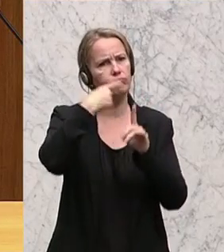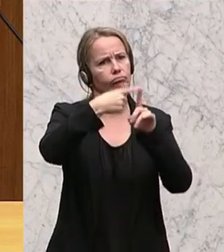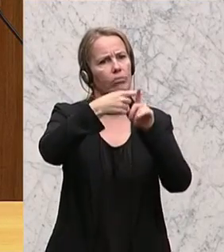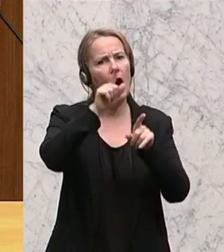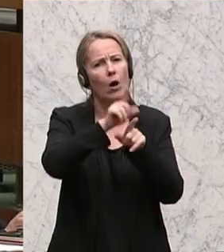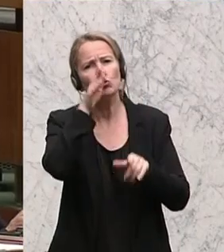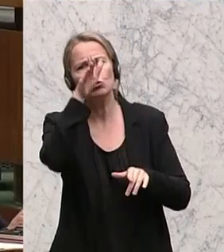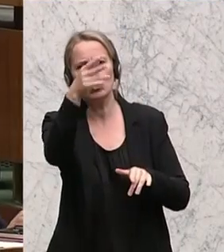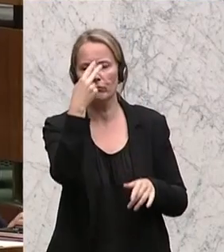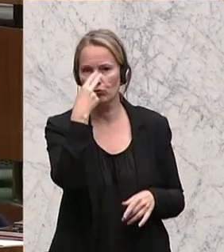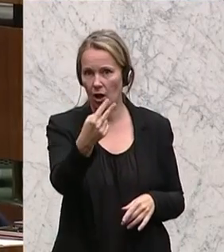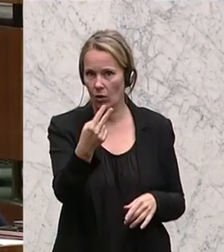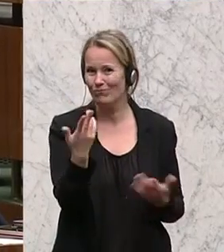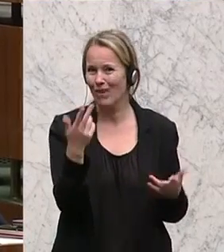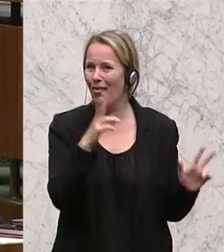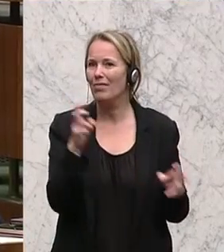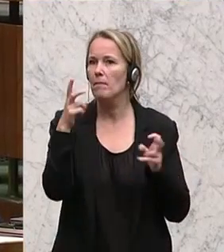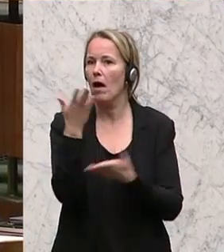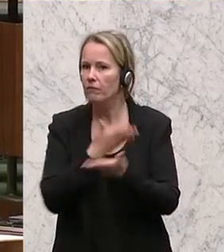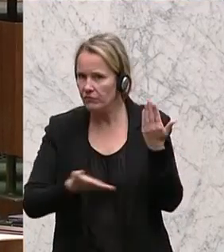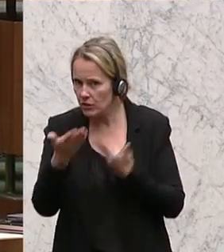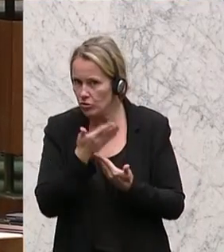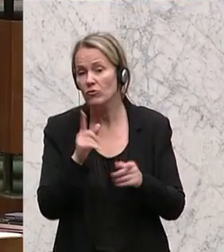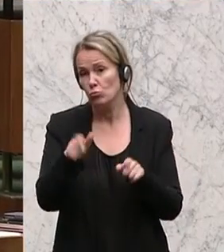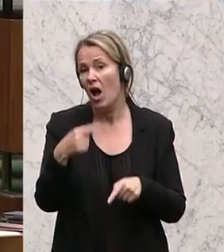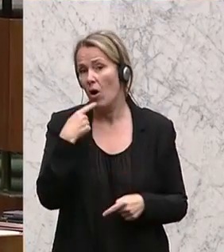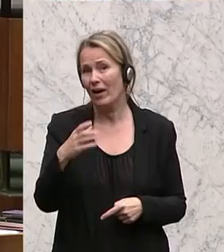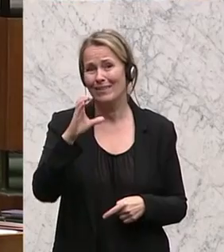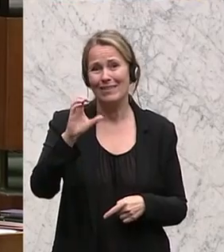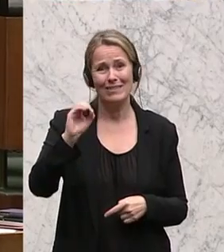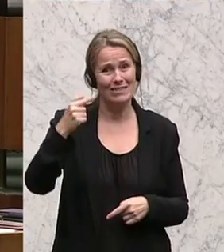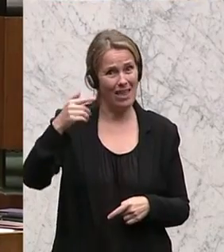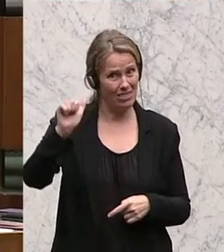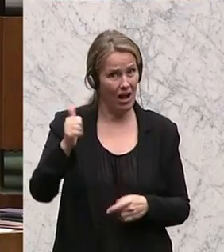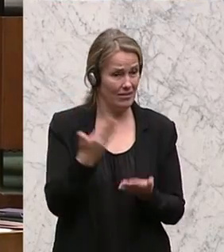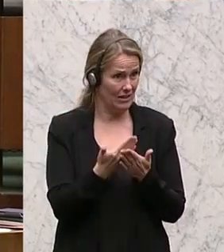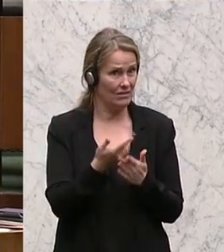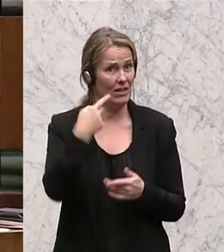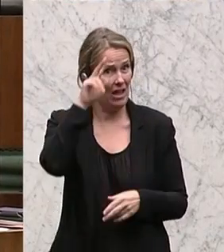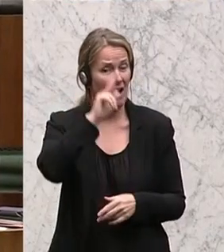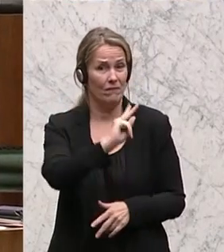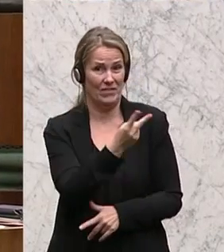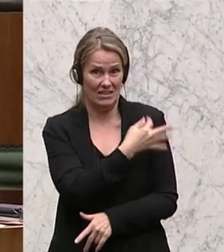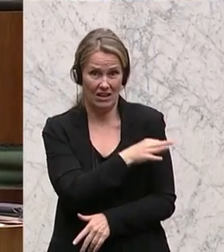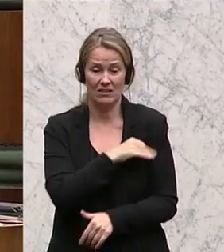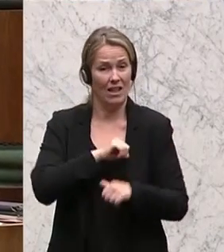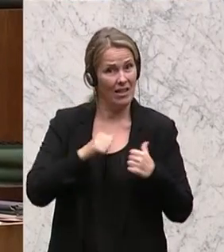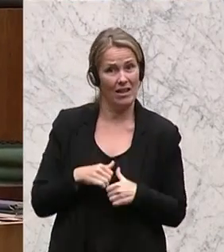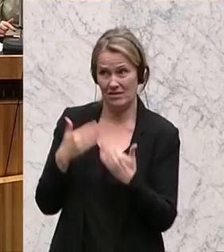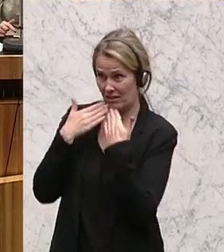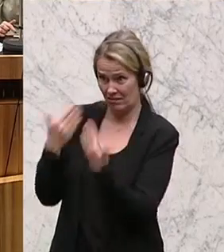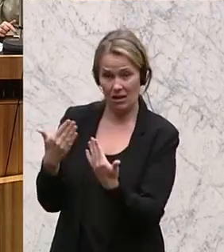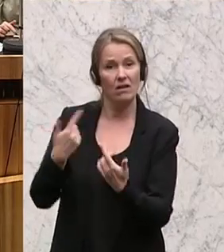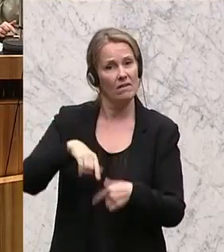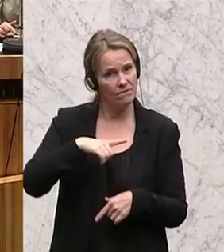zu blicken. Und wenn wir über Wirtschaft sprechen, dann müssen wir auch über CETA sprechen. Und deshalb, Herr Vizekanzler, herzlichen Dank, dass wir das